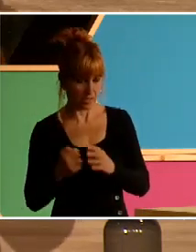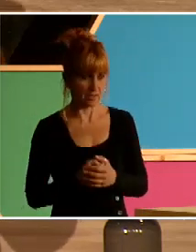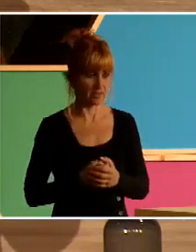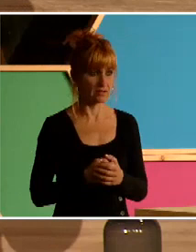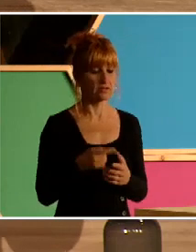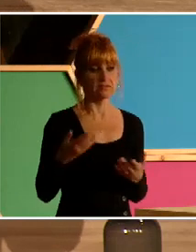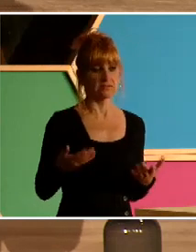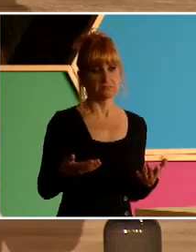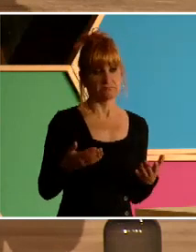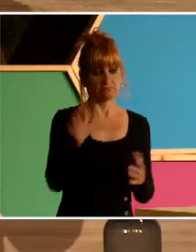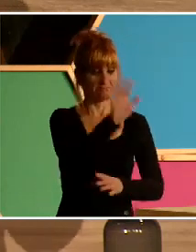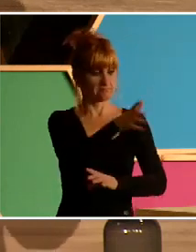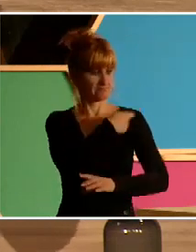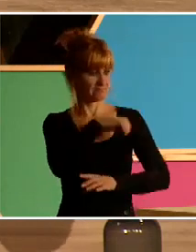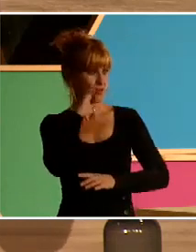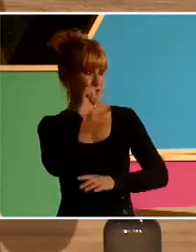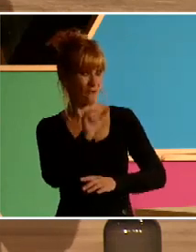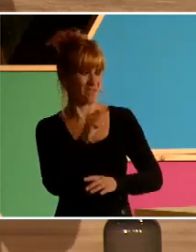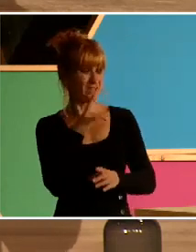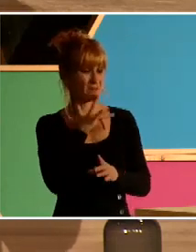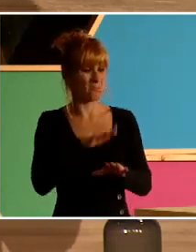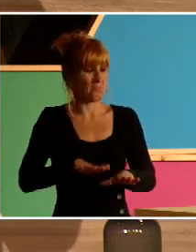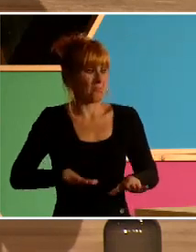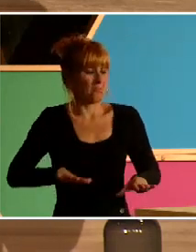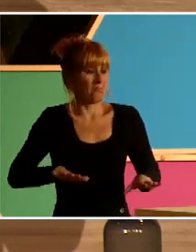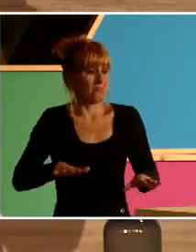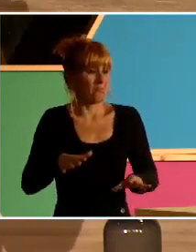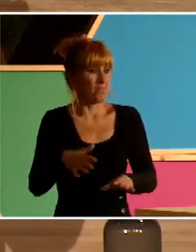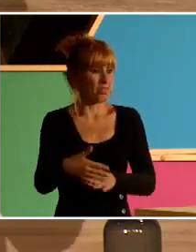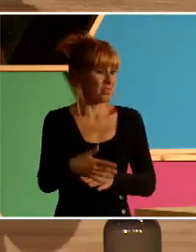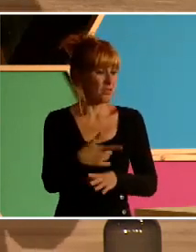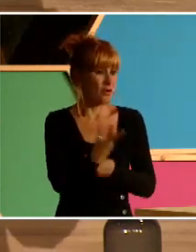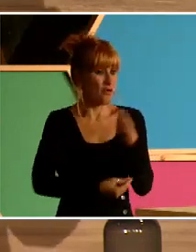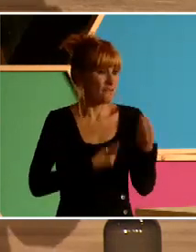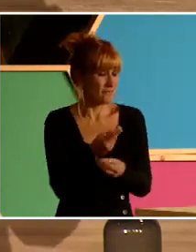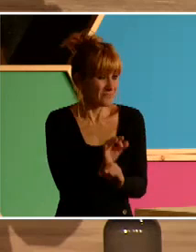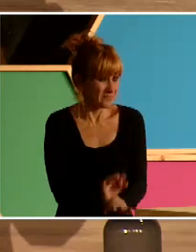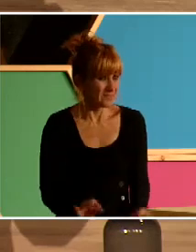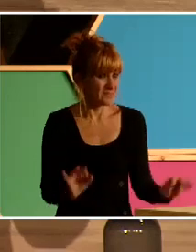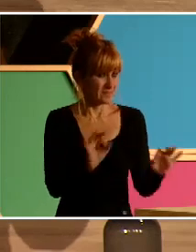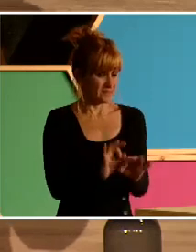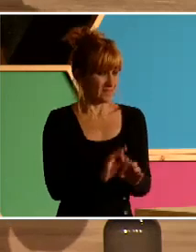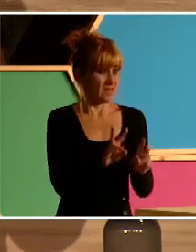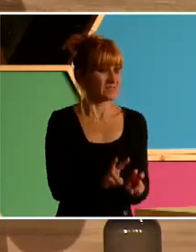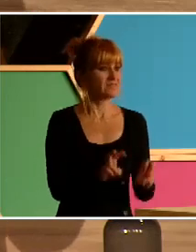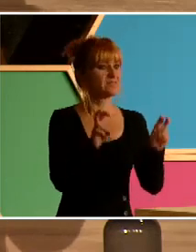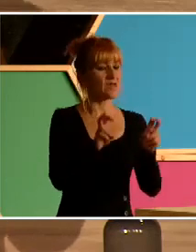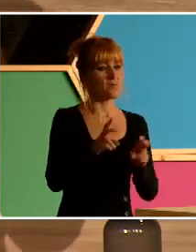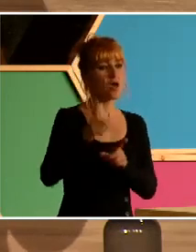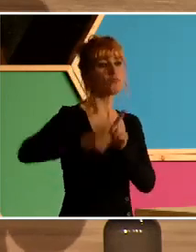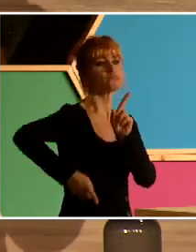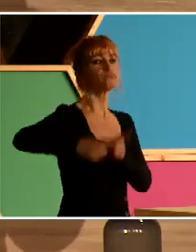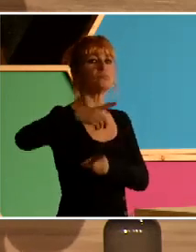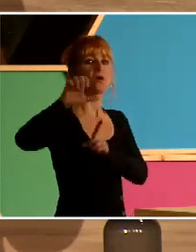passivitat de l'Estat espanyol amb els incompliments de lo que són els mandats dels mandats europeus,